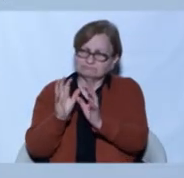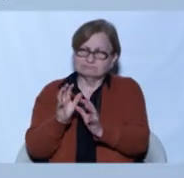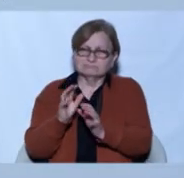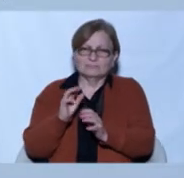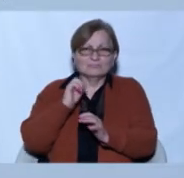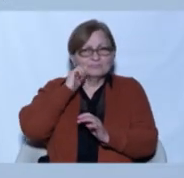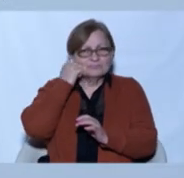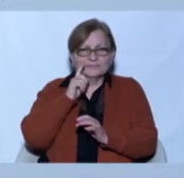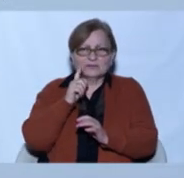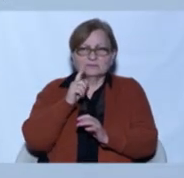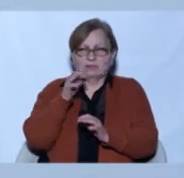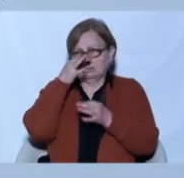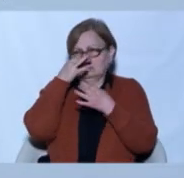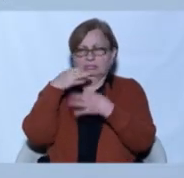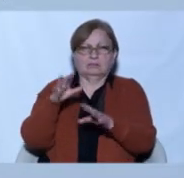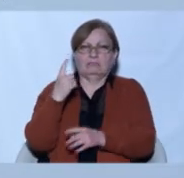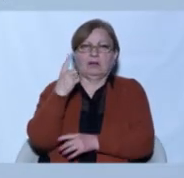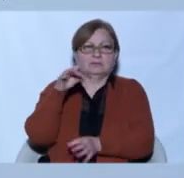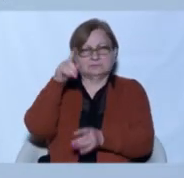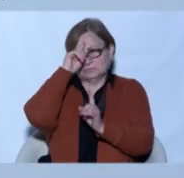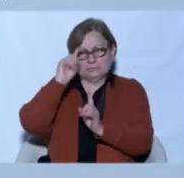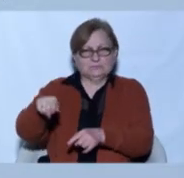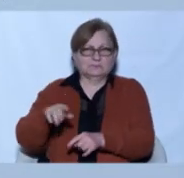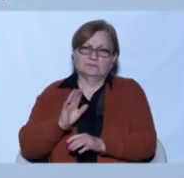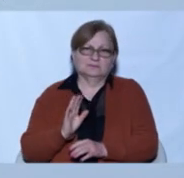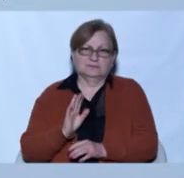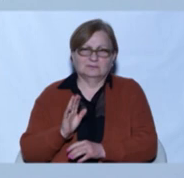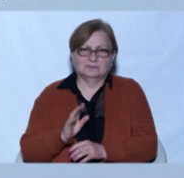არ გავიმეტოთ ისინი მარტოობისთვის.